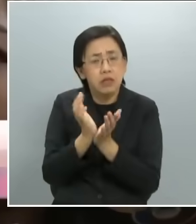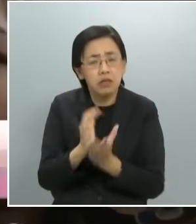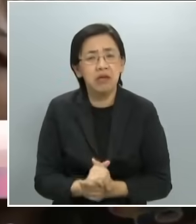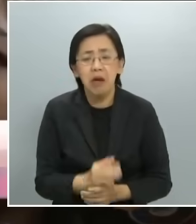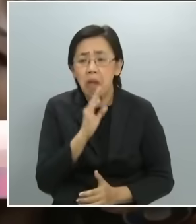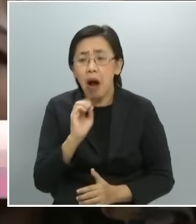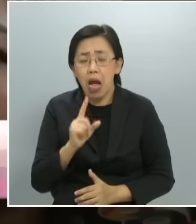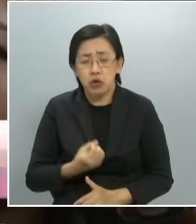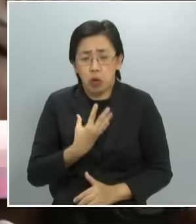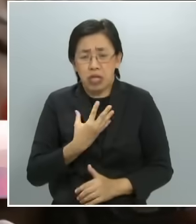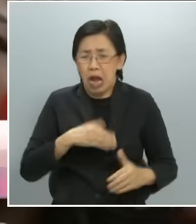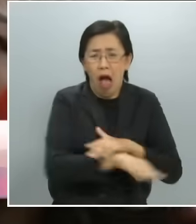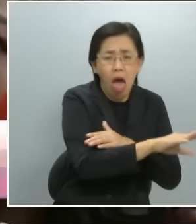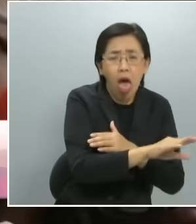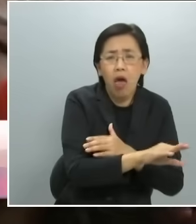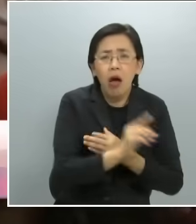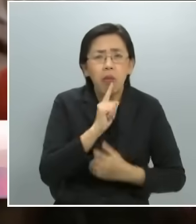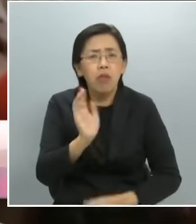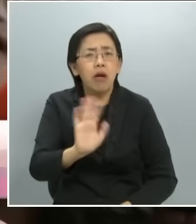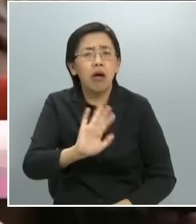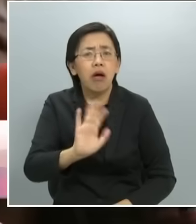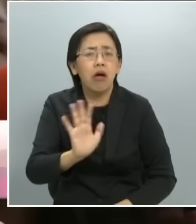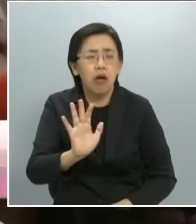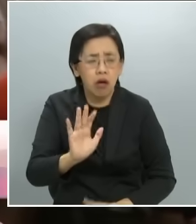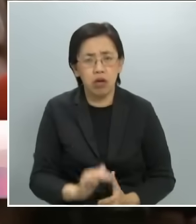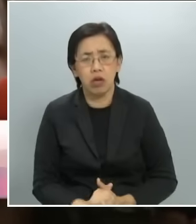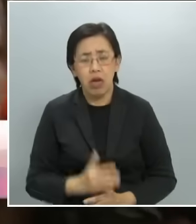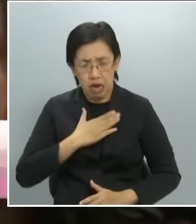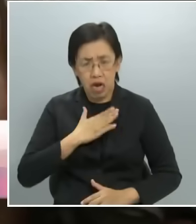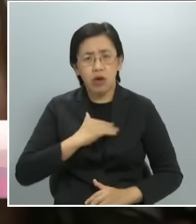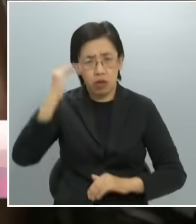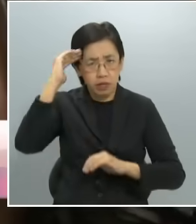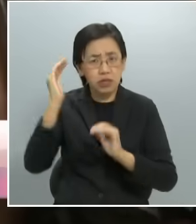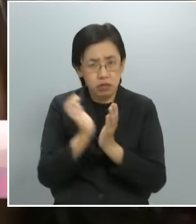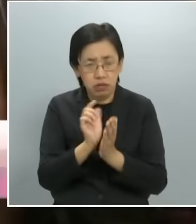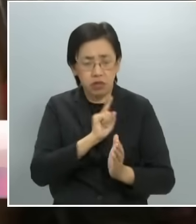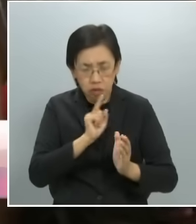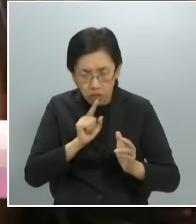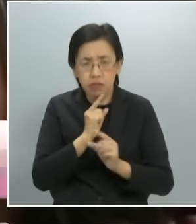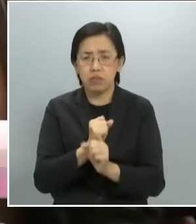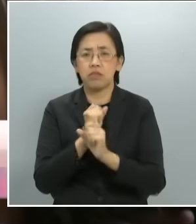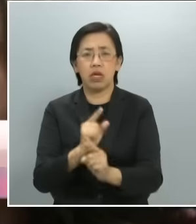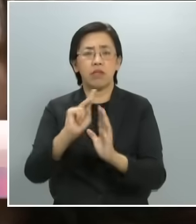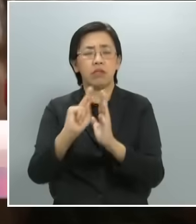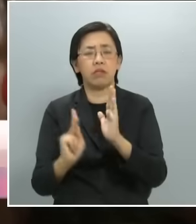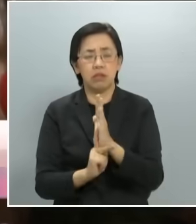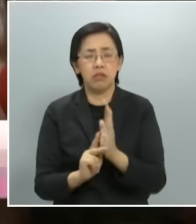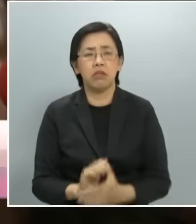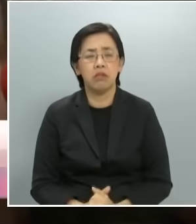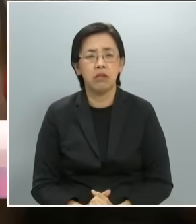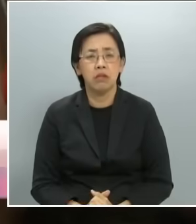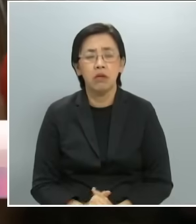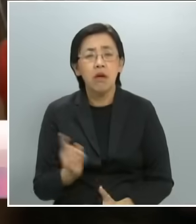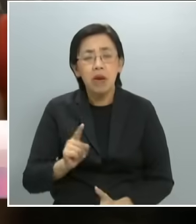คุณตกใจนะเพราะเราเราอยู่ในภาวะที่เราเราเป็นผู้รักษากฎหมายนะครับนะเอ่อรวมถึงการรักษา